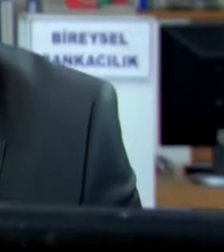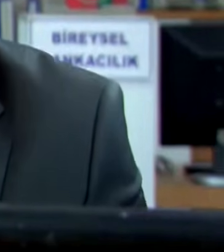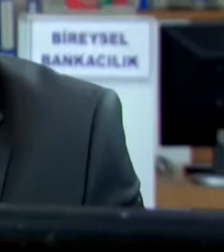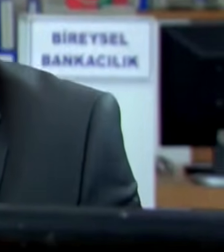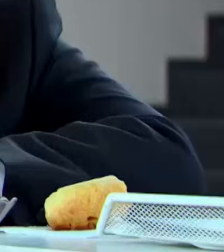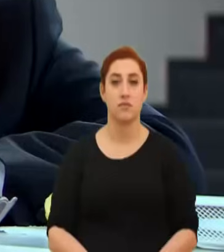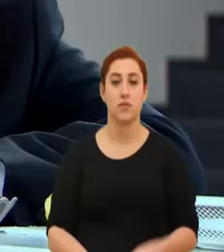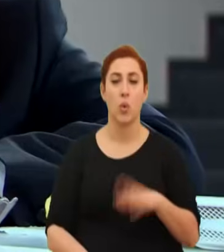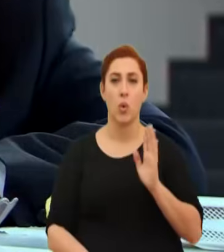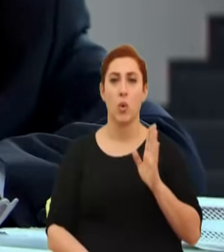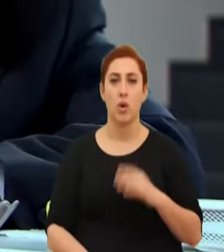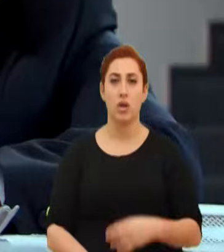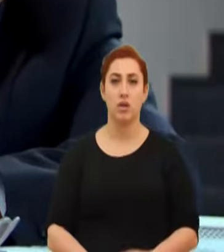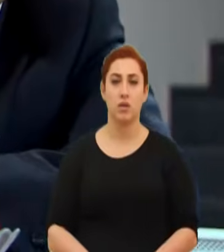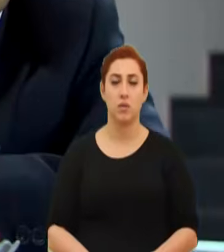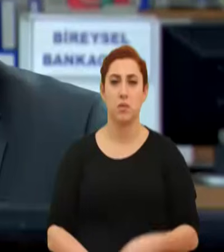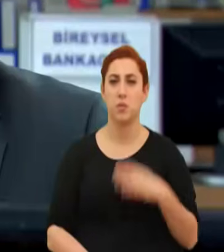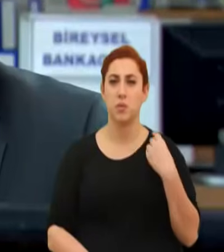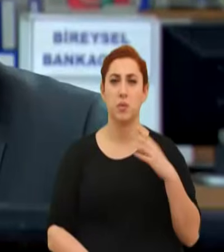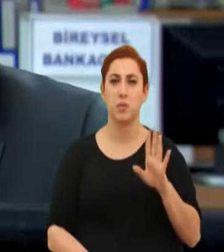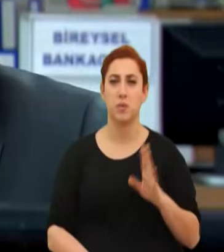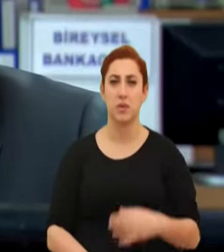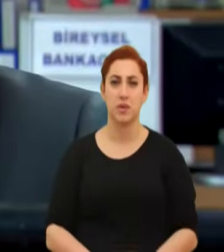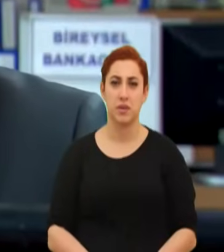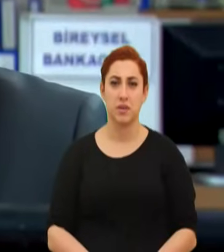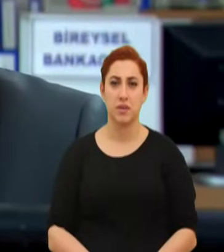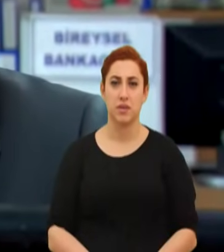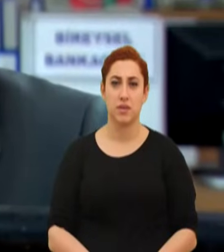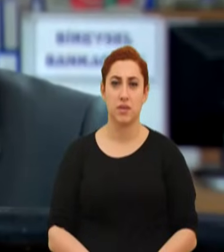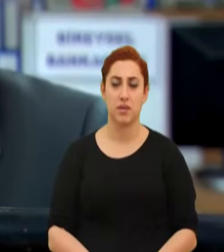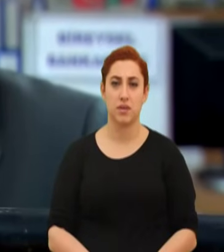dili yandı. Oh. Oh.